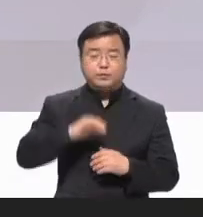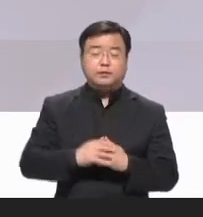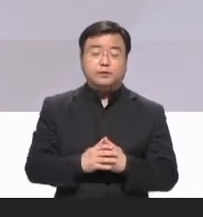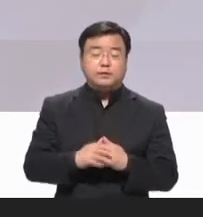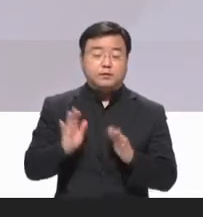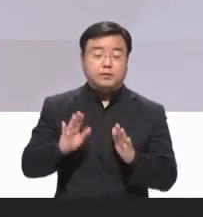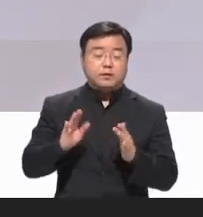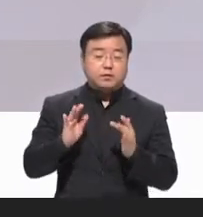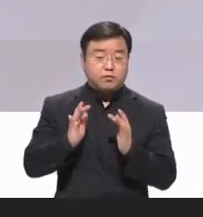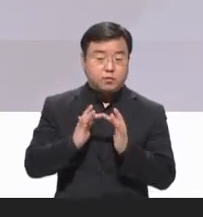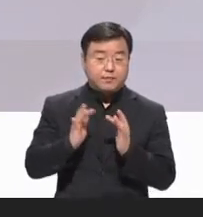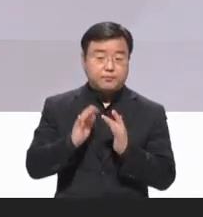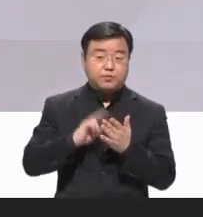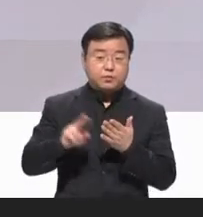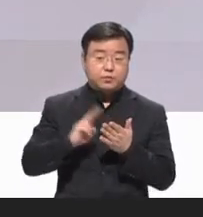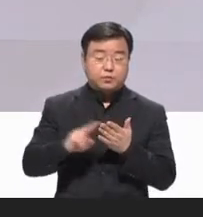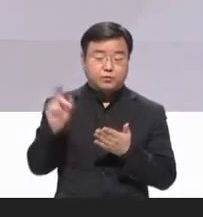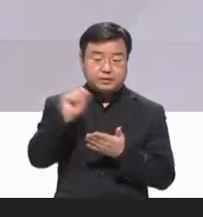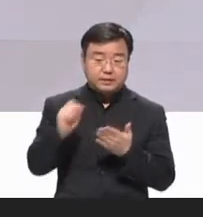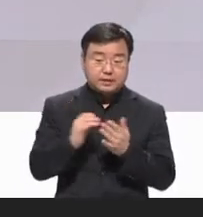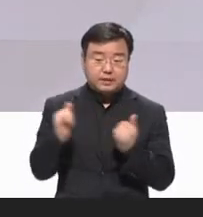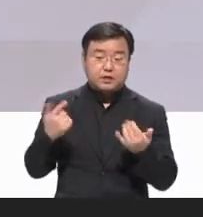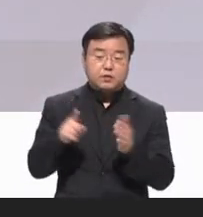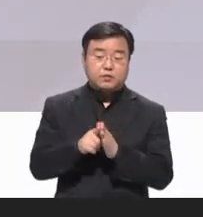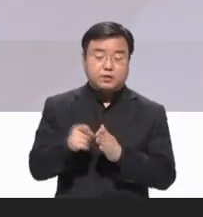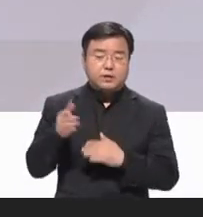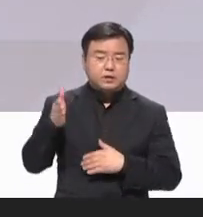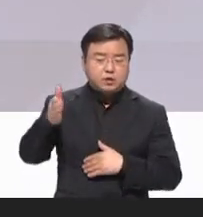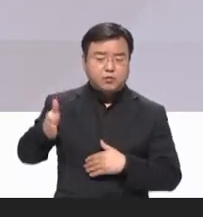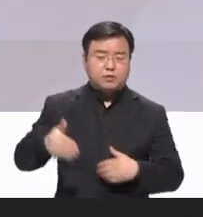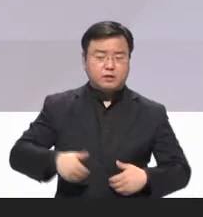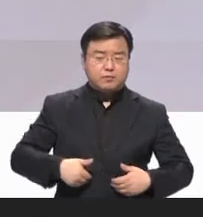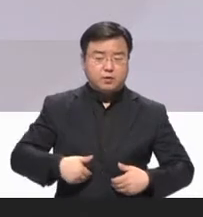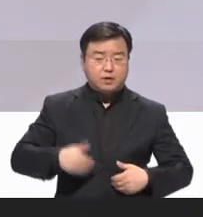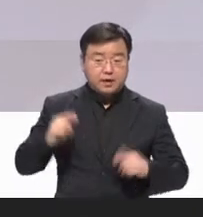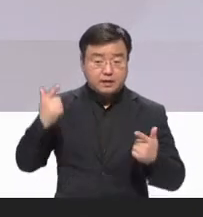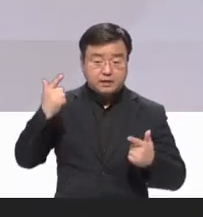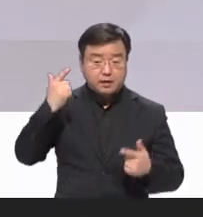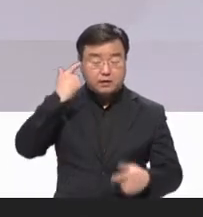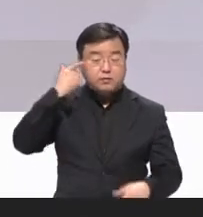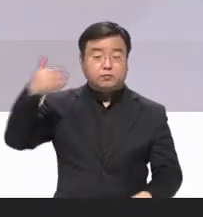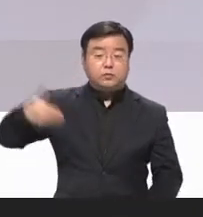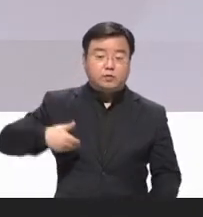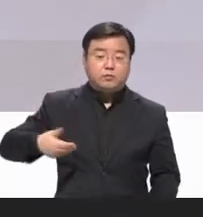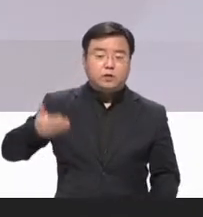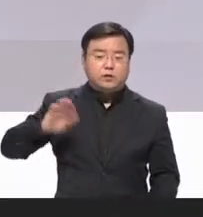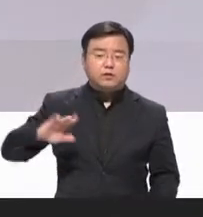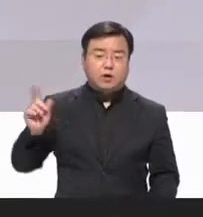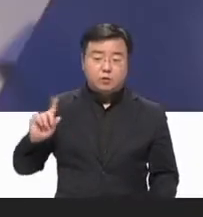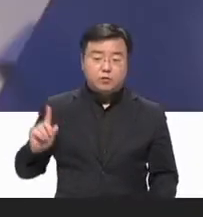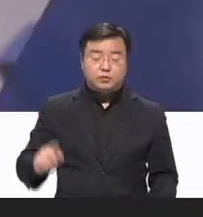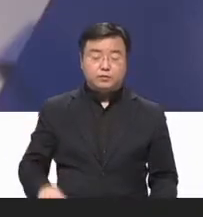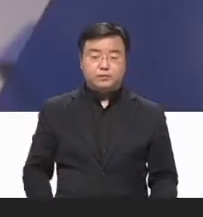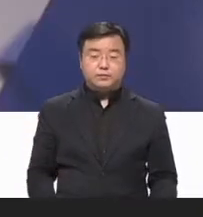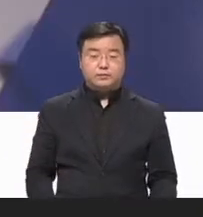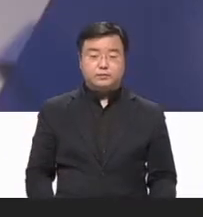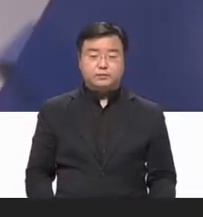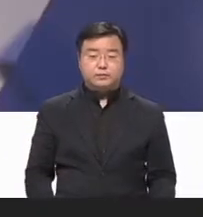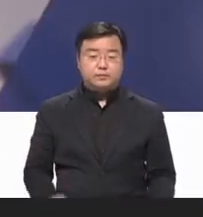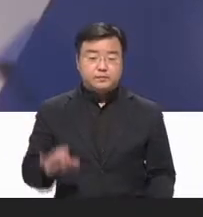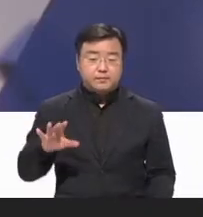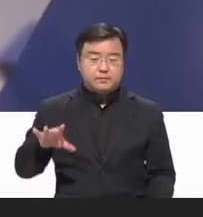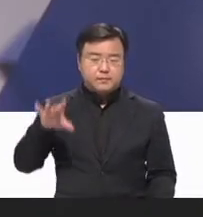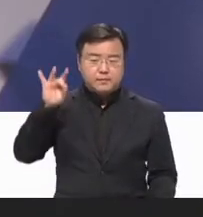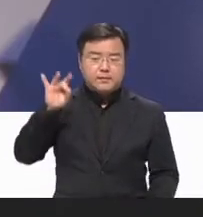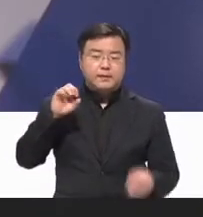웹툰 작가가 되기 위해서는 만화를 전공 해야된 있지 않습니까 이렇게 질문을 하는데 4 그렇지만은 않죠 또 우선